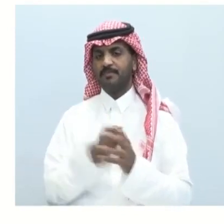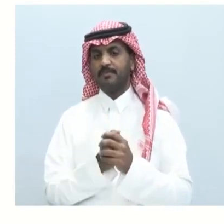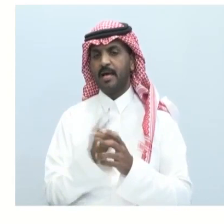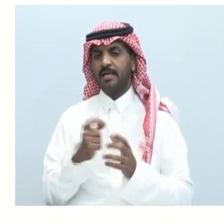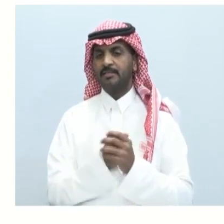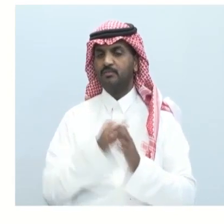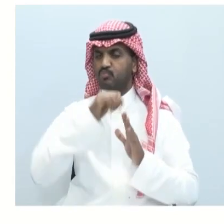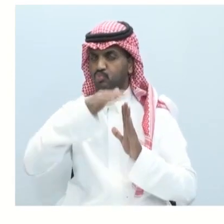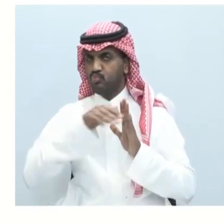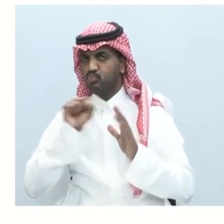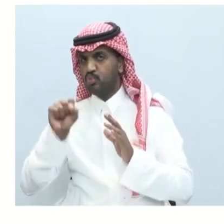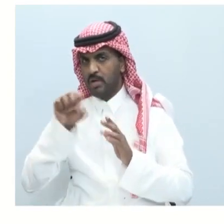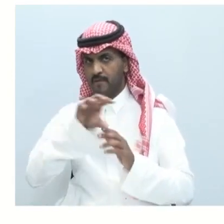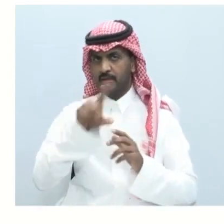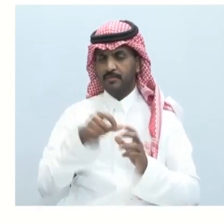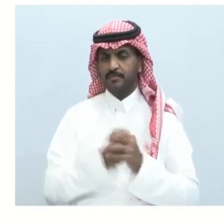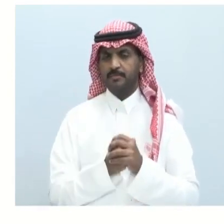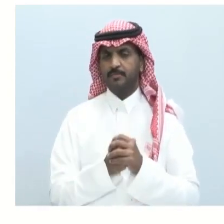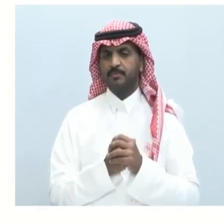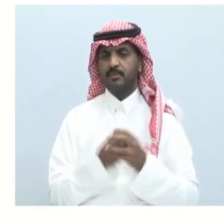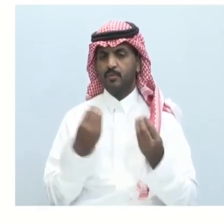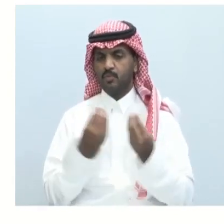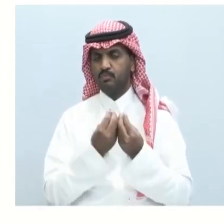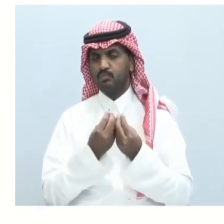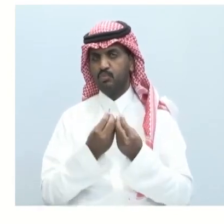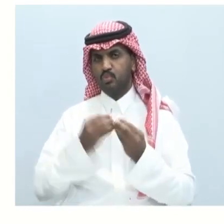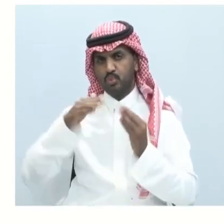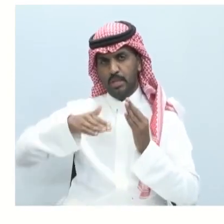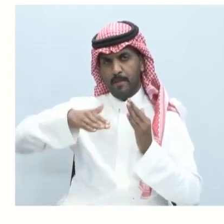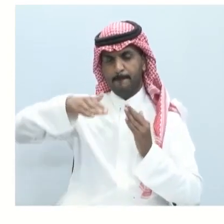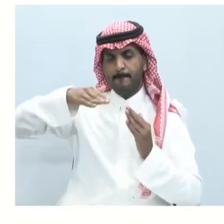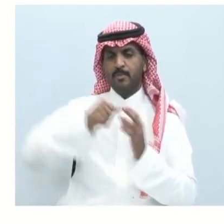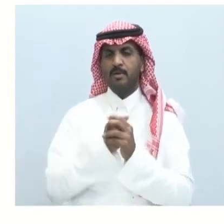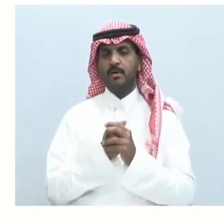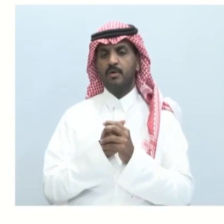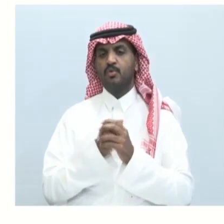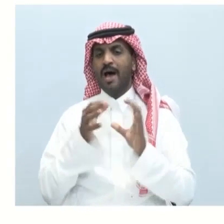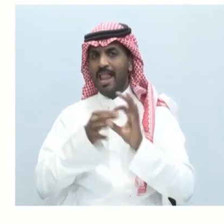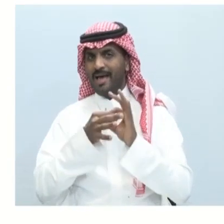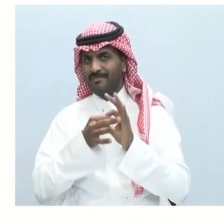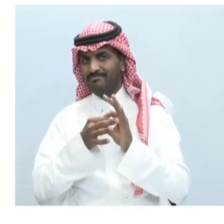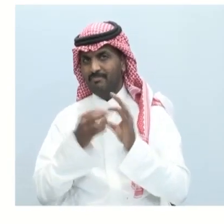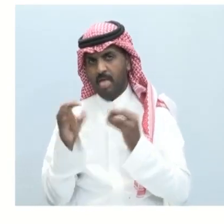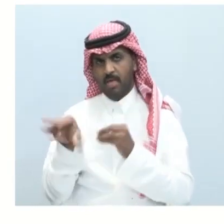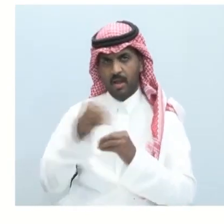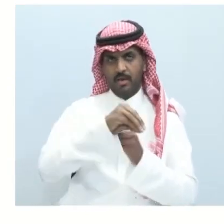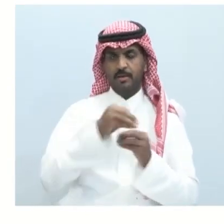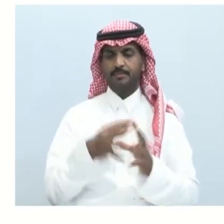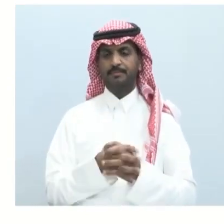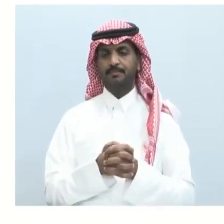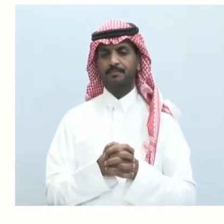احد المصنفات الموجوده لدينا تضم رتب بعضها ذو علاقه ببعضها ماذا